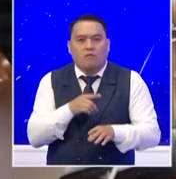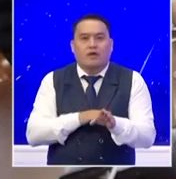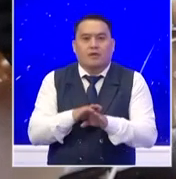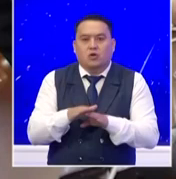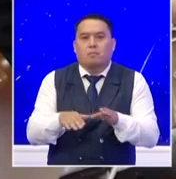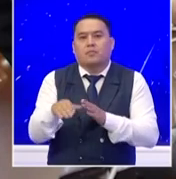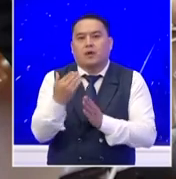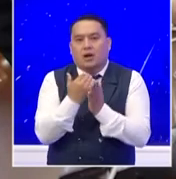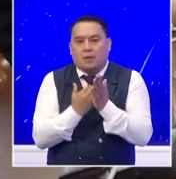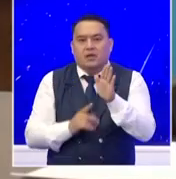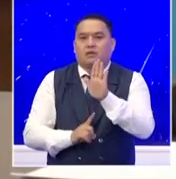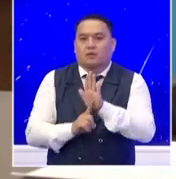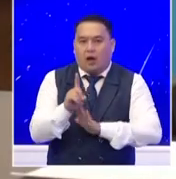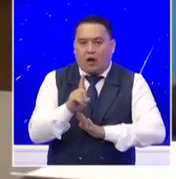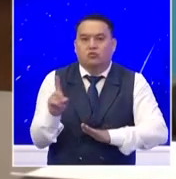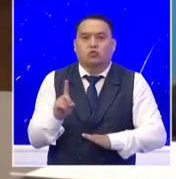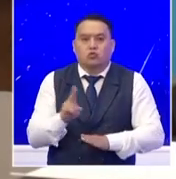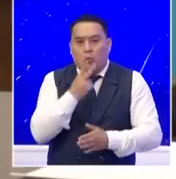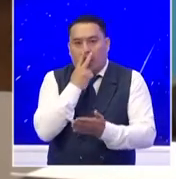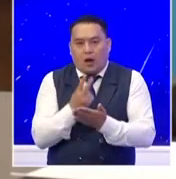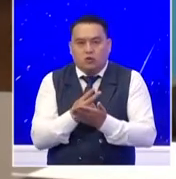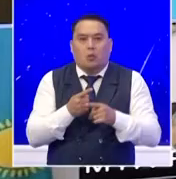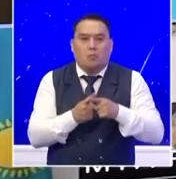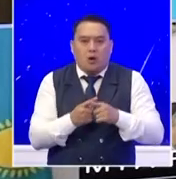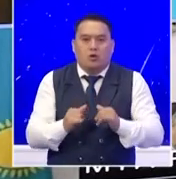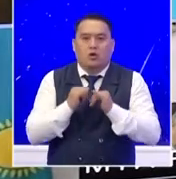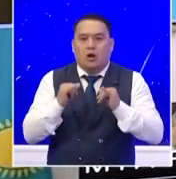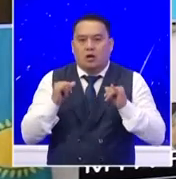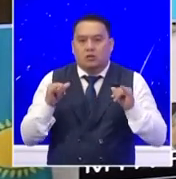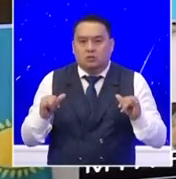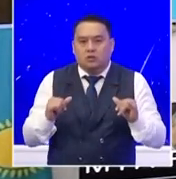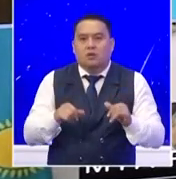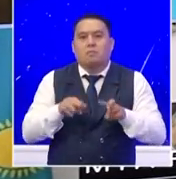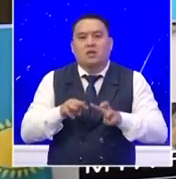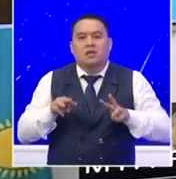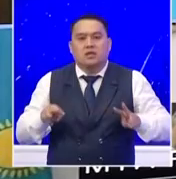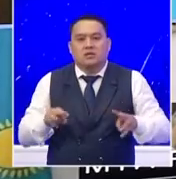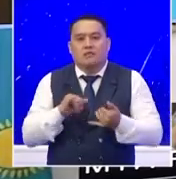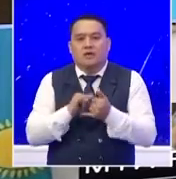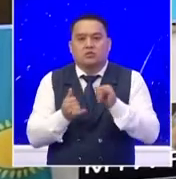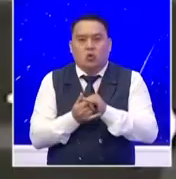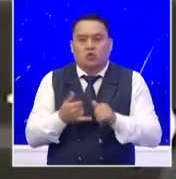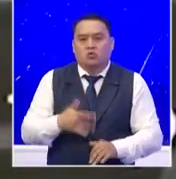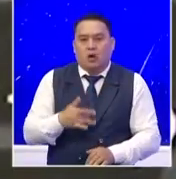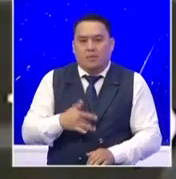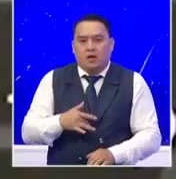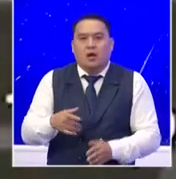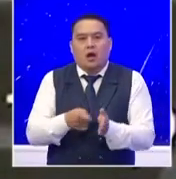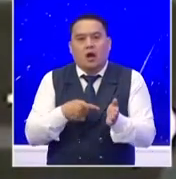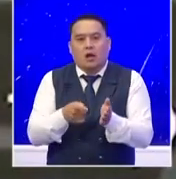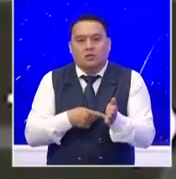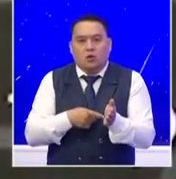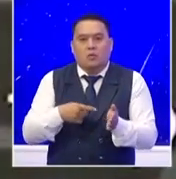реализации программы начались. В числе тех, кто демонстрирует положительную динамику, Аскар Мамин отметил Восточно-Казахстанскую, Жамбылскую,